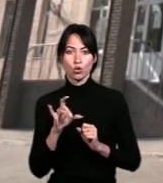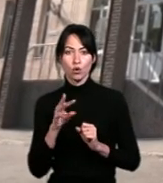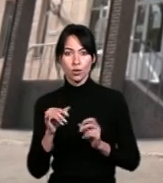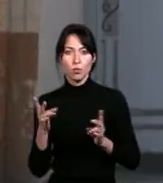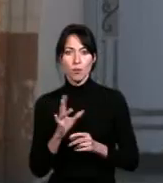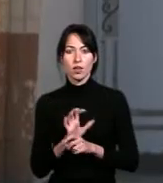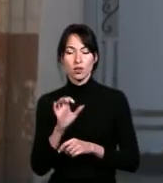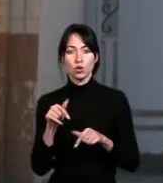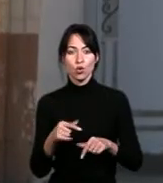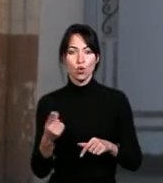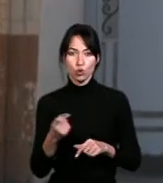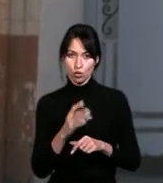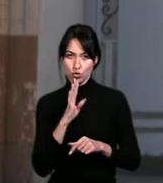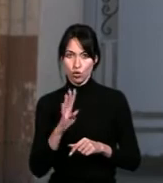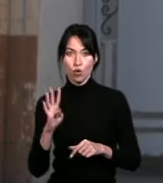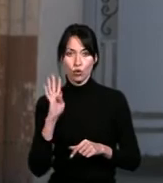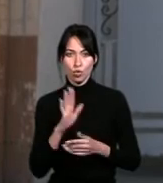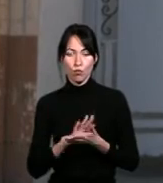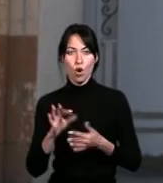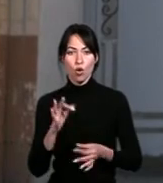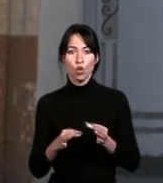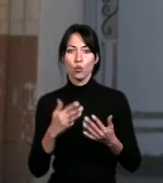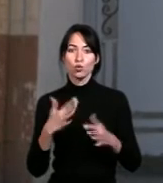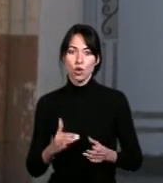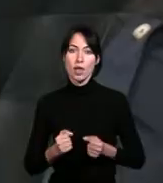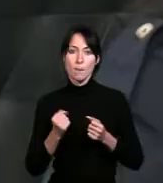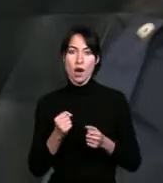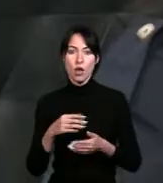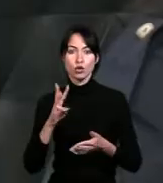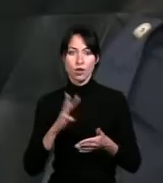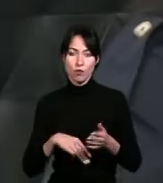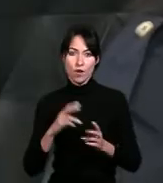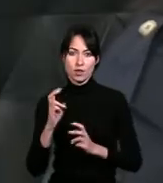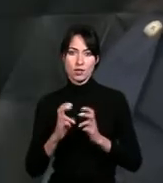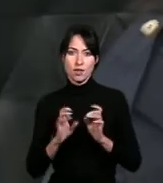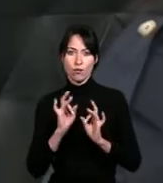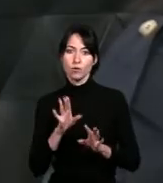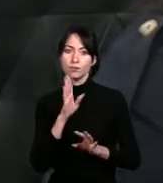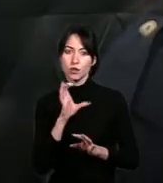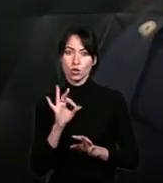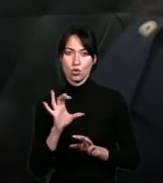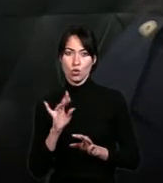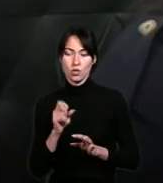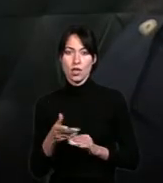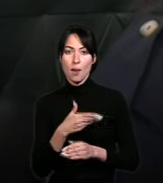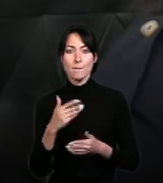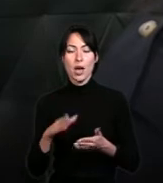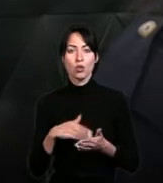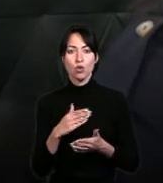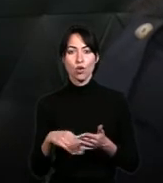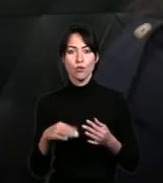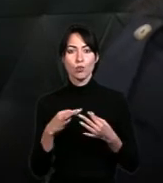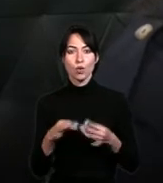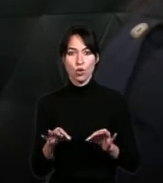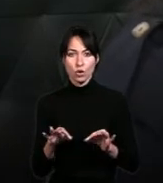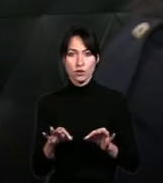цього тижня. 4 роки тому екологи вже намагалися оштрафувати завод, каже Сосіна. Ми анулювали їм дозвіл на викиди